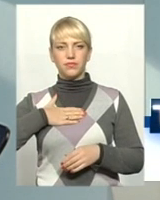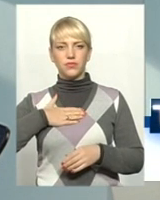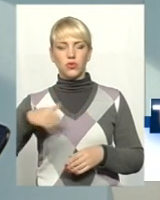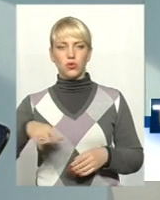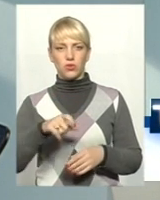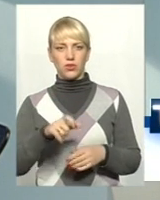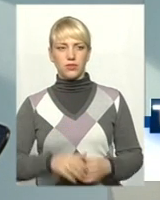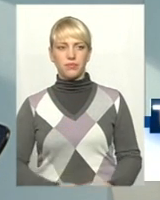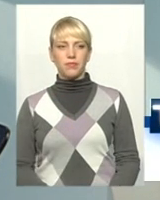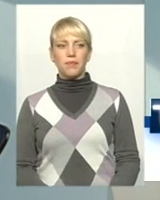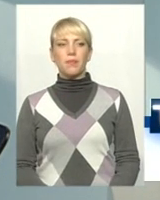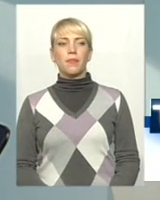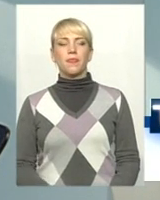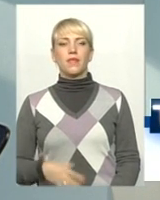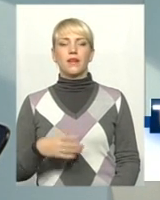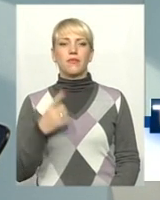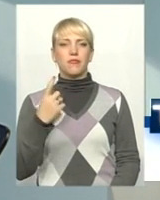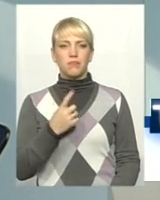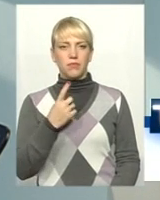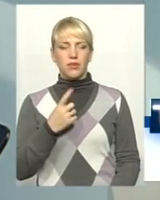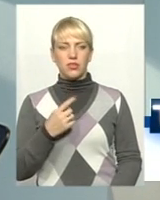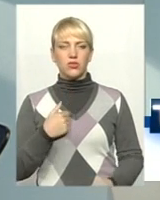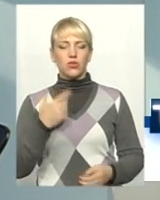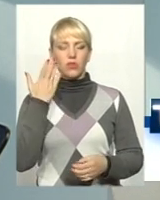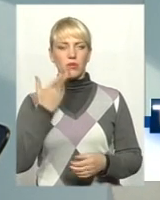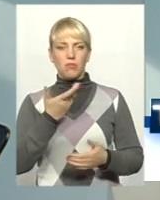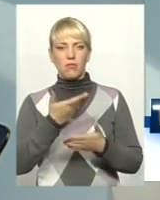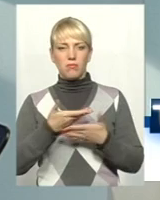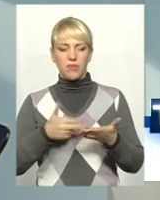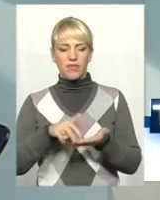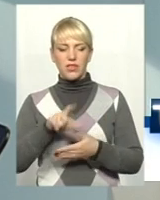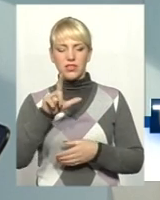дорогах. Ну, перш за все, коли ми вийшли з зимового періоду,